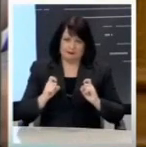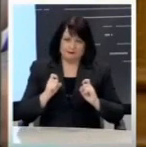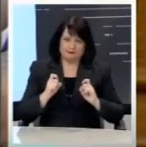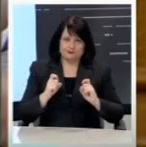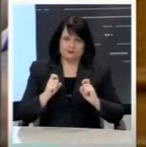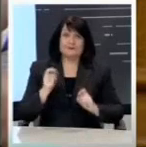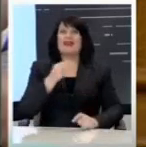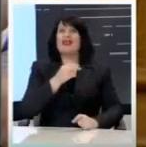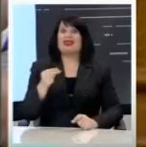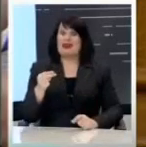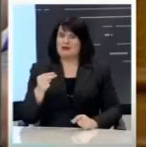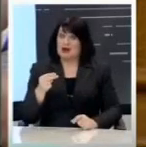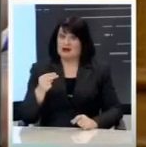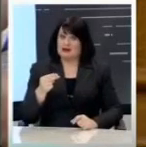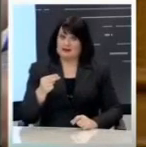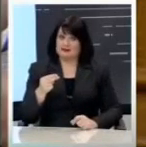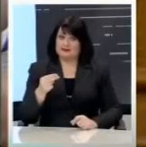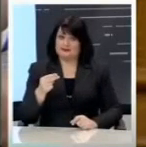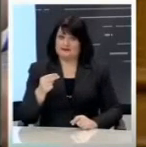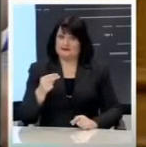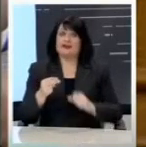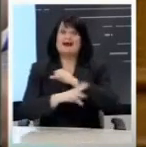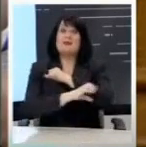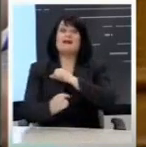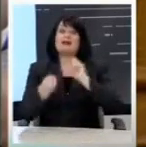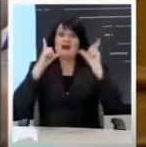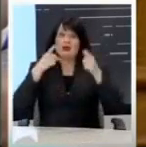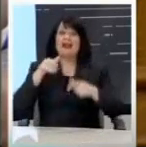Η υπόθεση του κυρίου Αυγενάκη